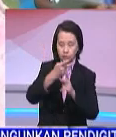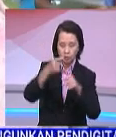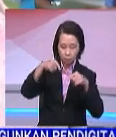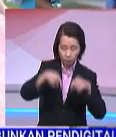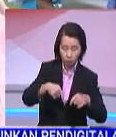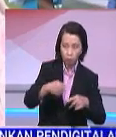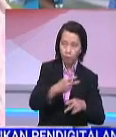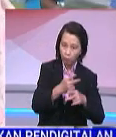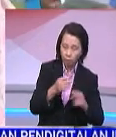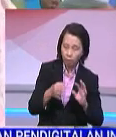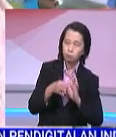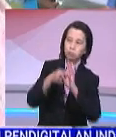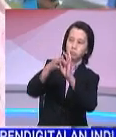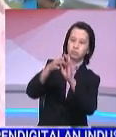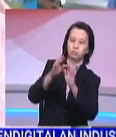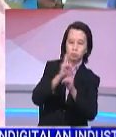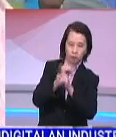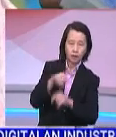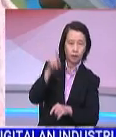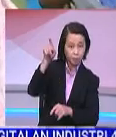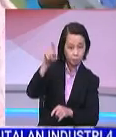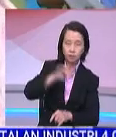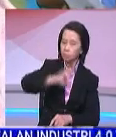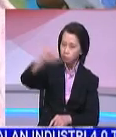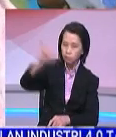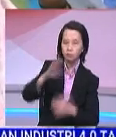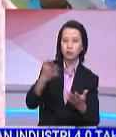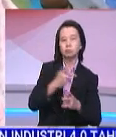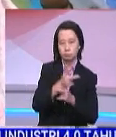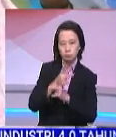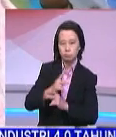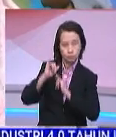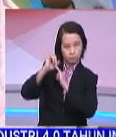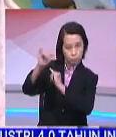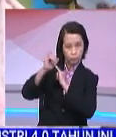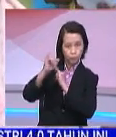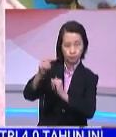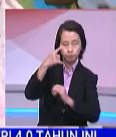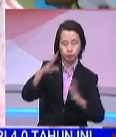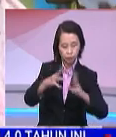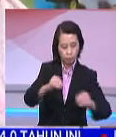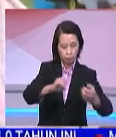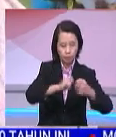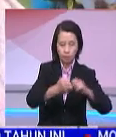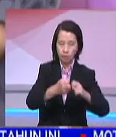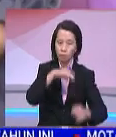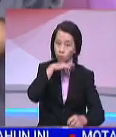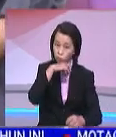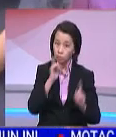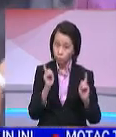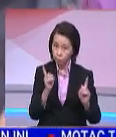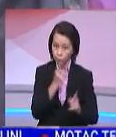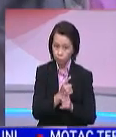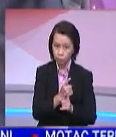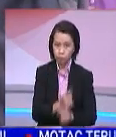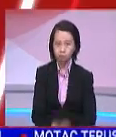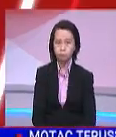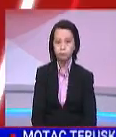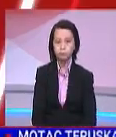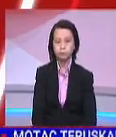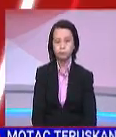kagombe bekerjasama untuk mengelola untuk mengatasi sampo anak kebersihan ah